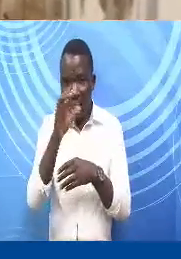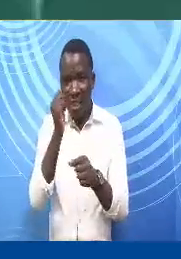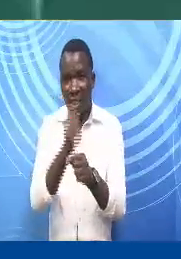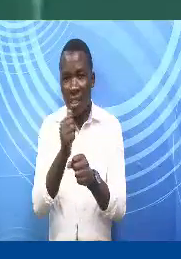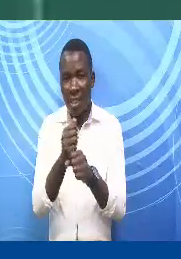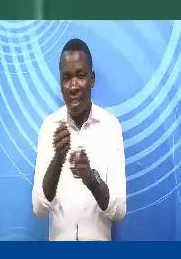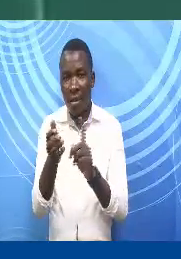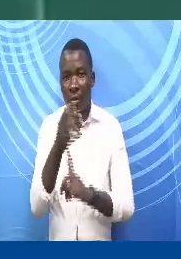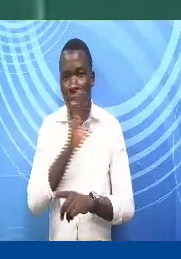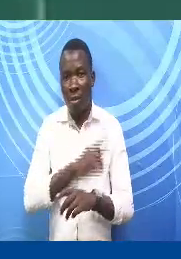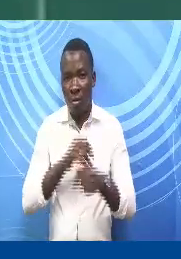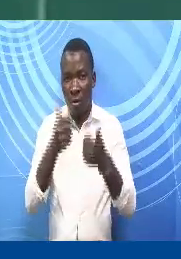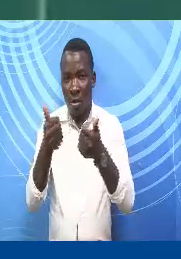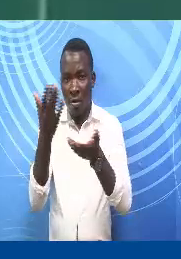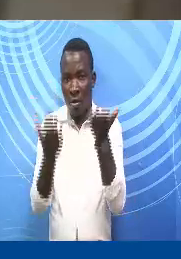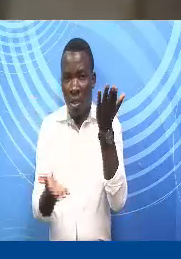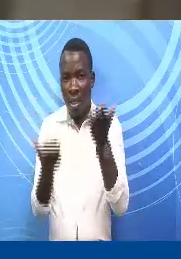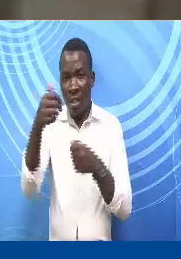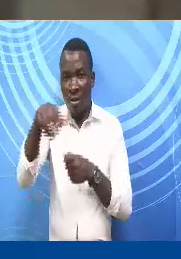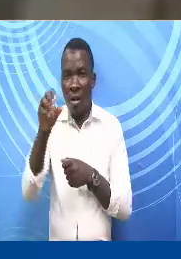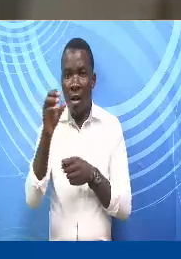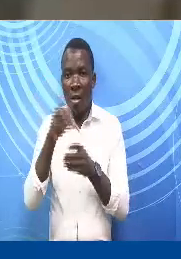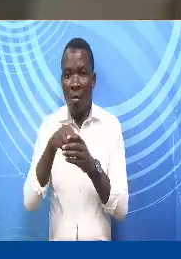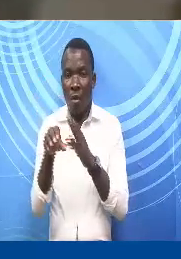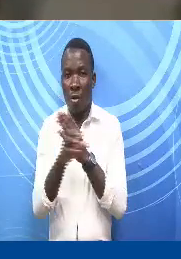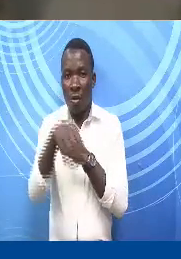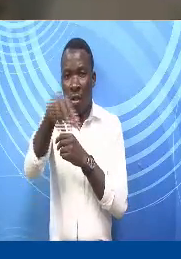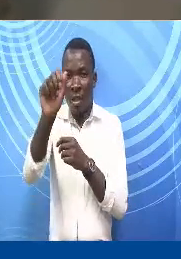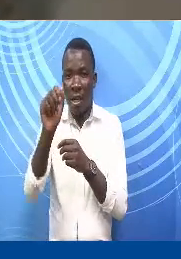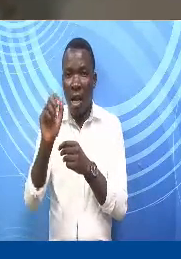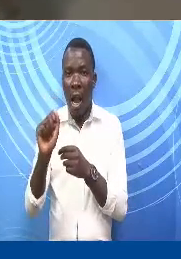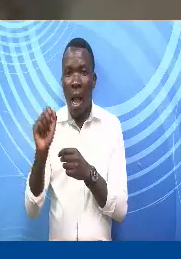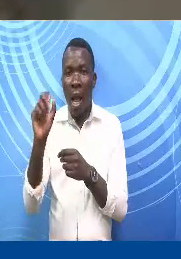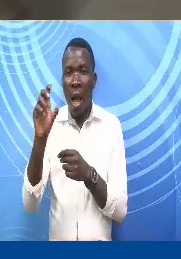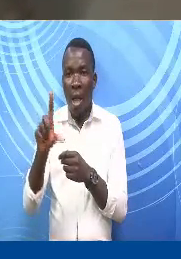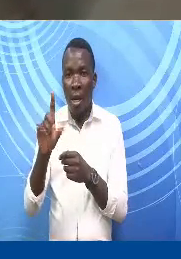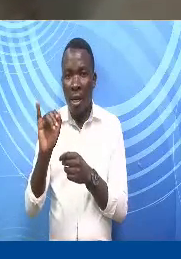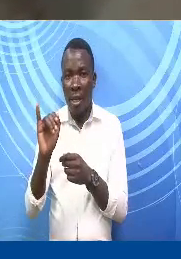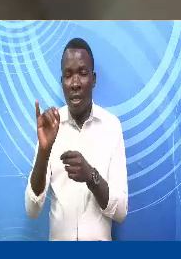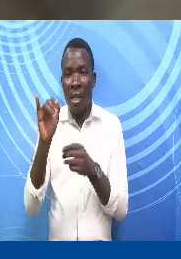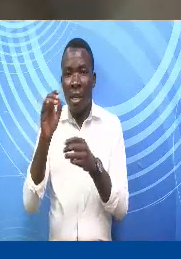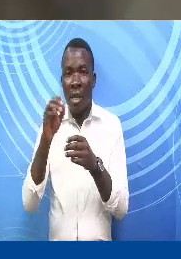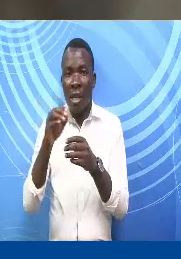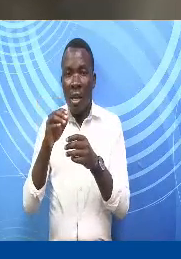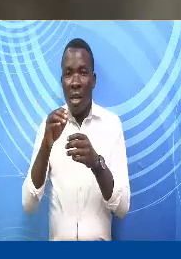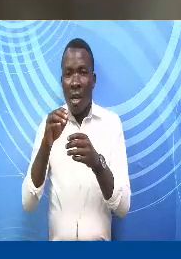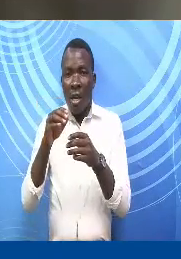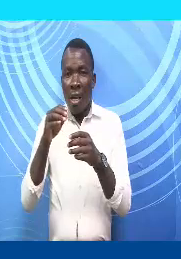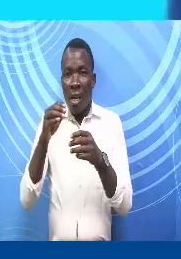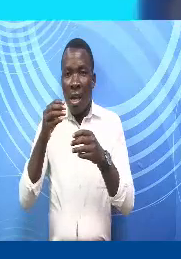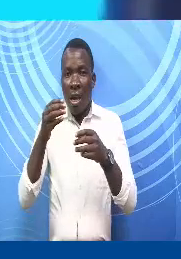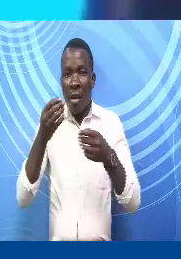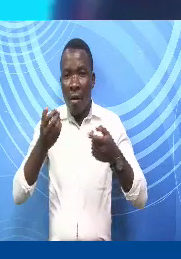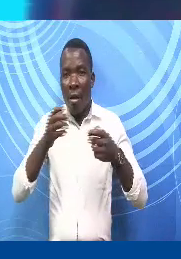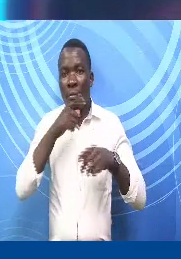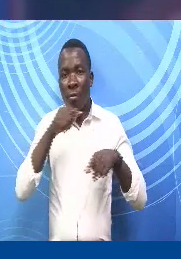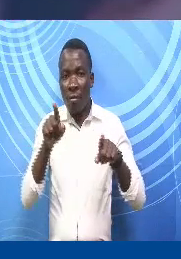neza ugeranyije n'iwabo muri Bangladesh. Ayubi Ali muramu wa Begum ariwe wishwe